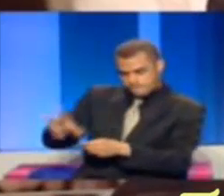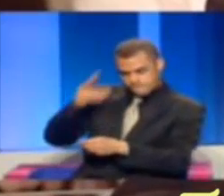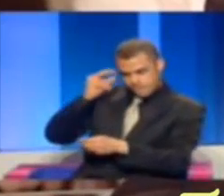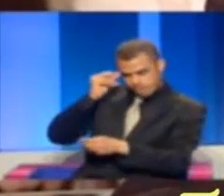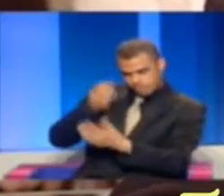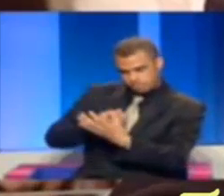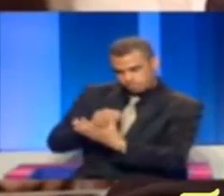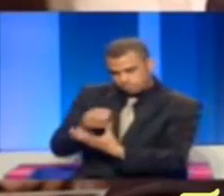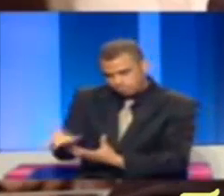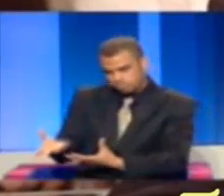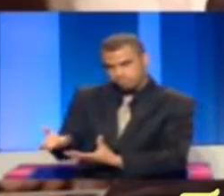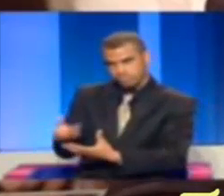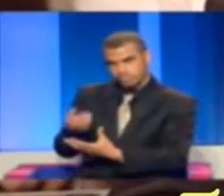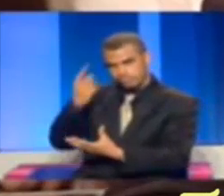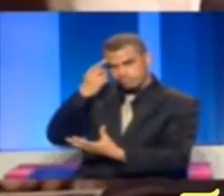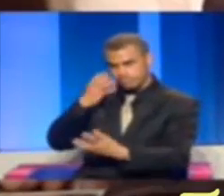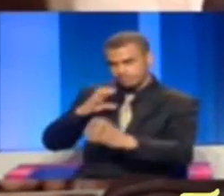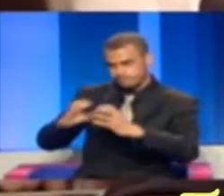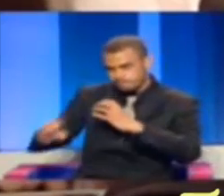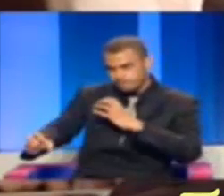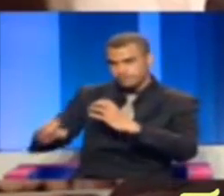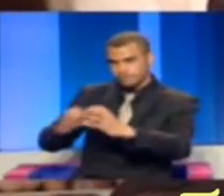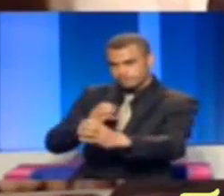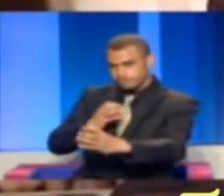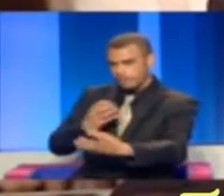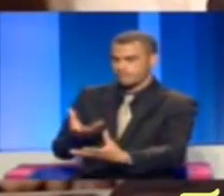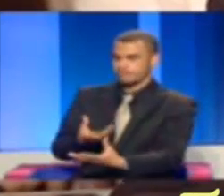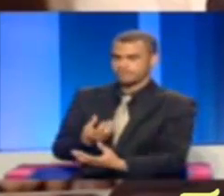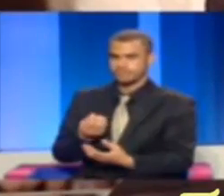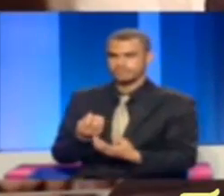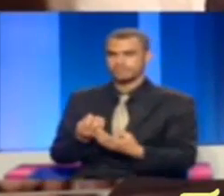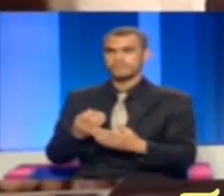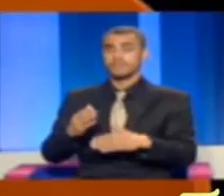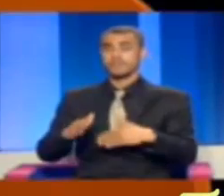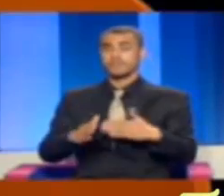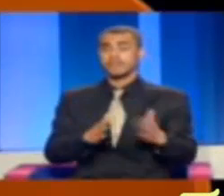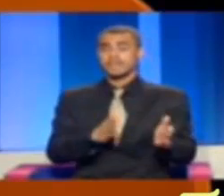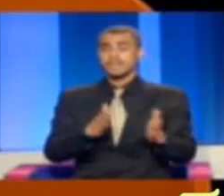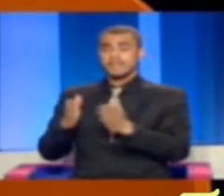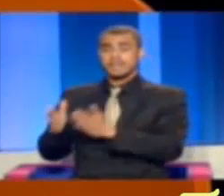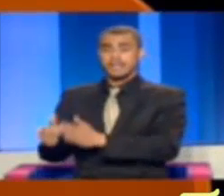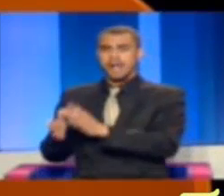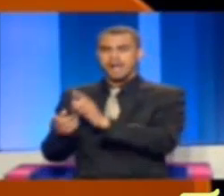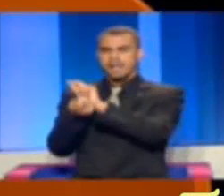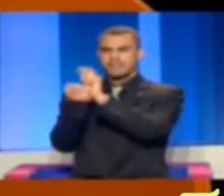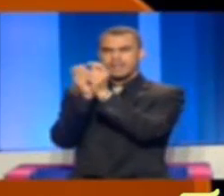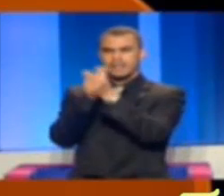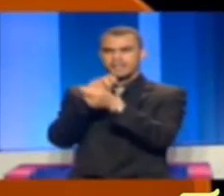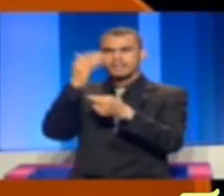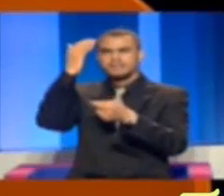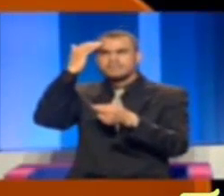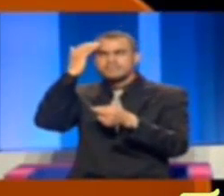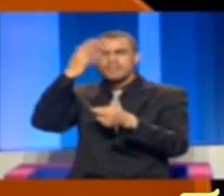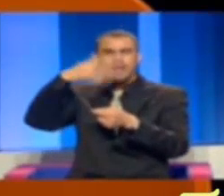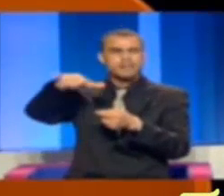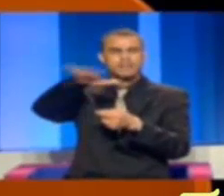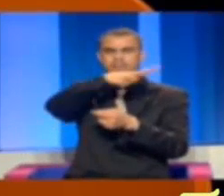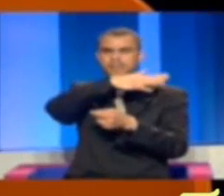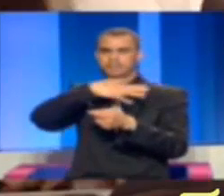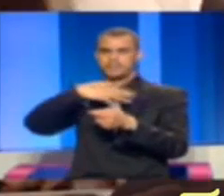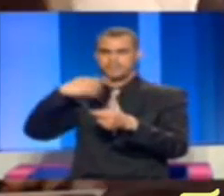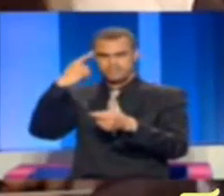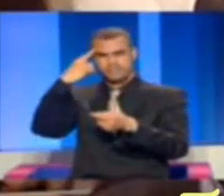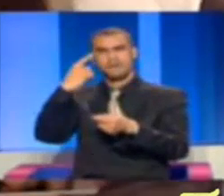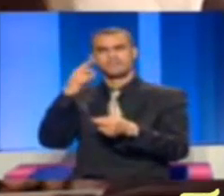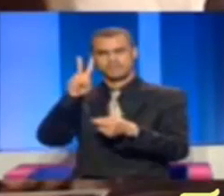اللي بغى يوصل لهم، وكذلك كيفاش يعاود يردوهم الميساج ليه. عن التغيير بالنسبه للاصم،